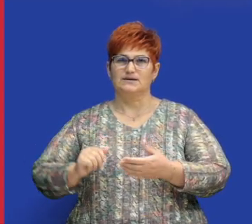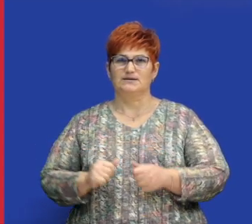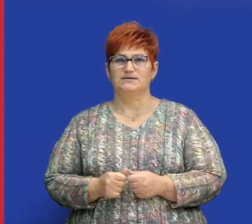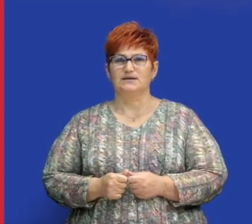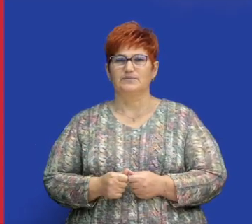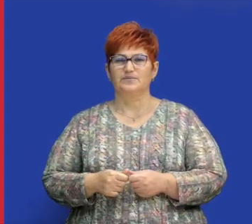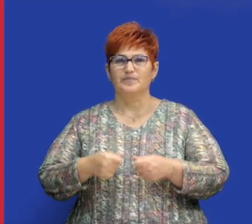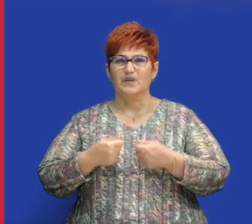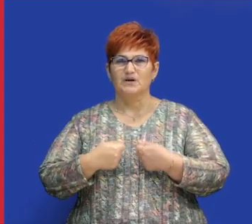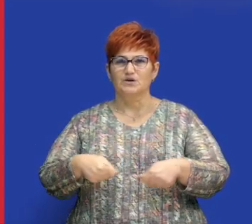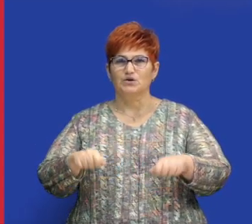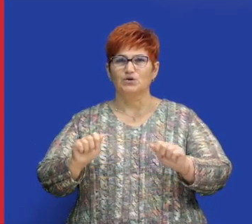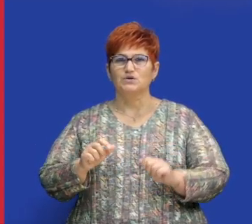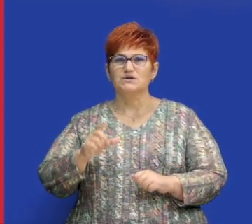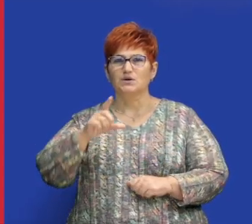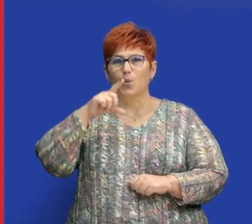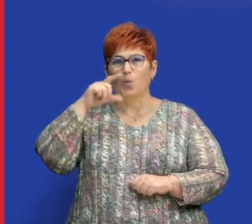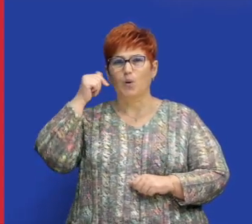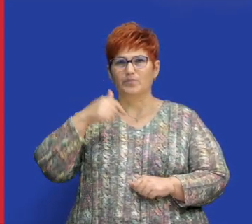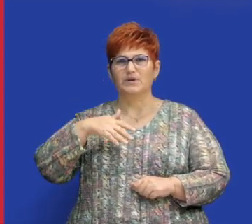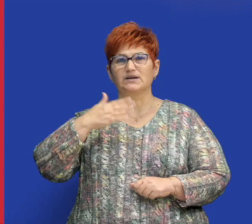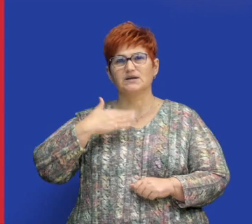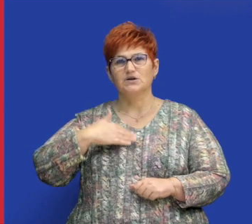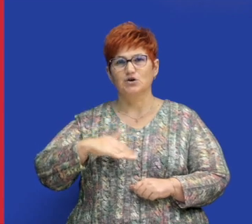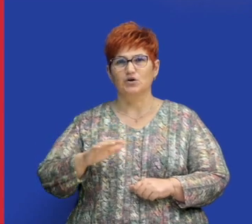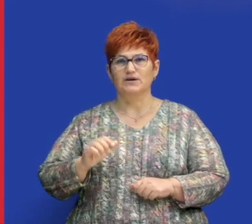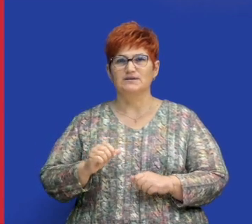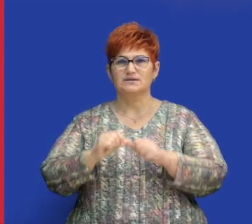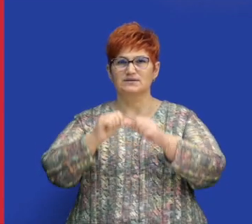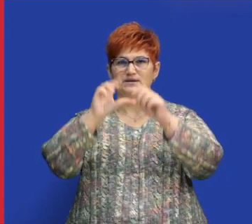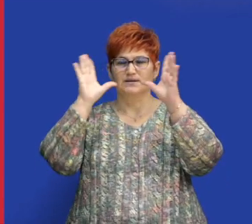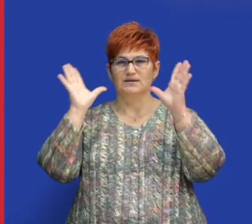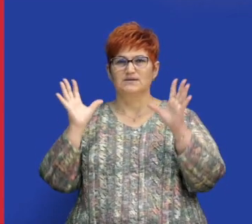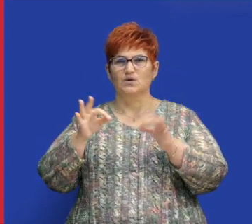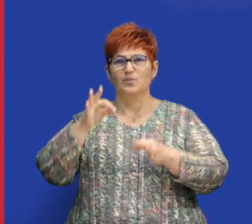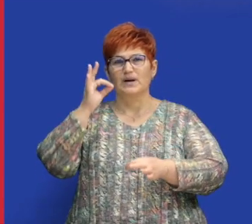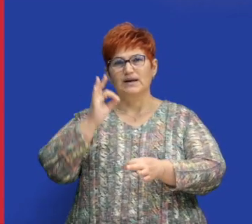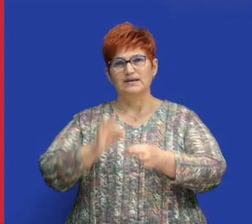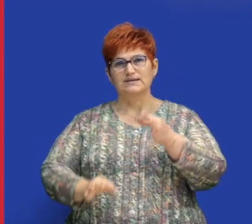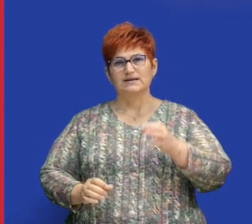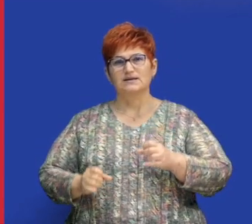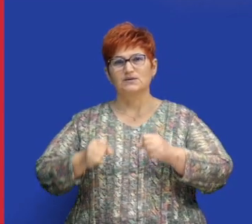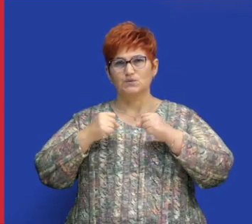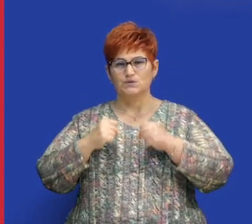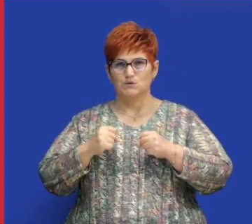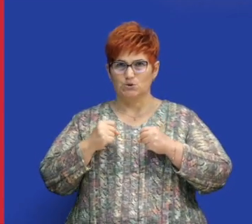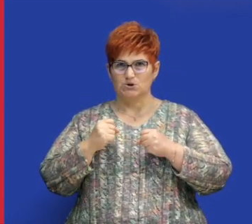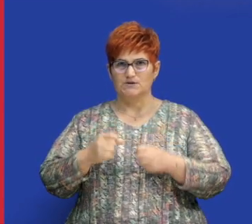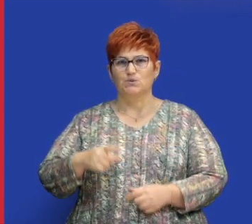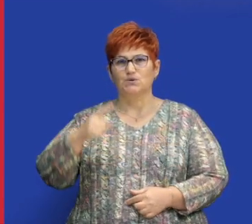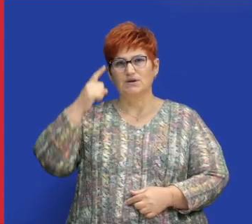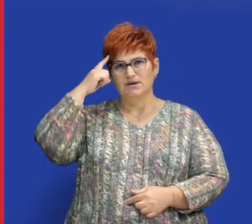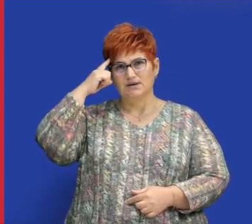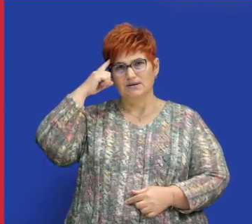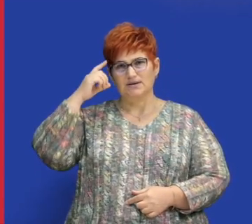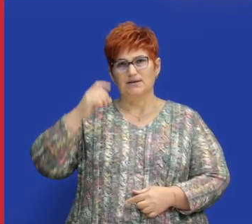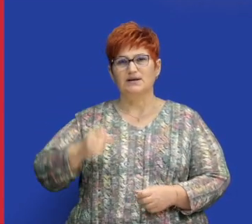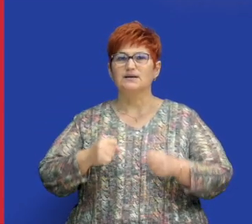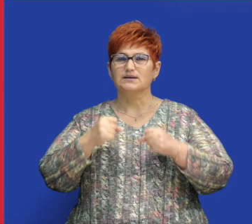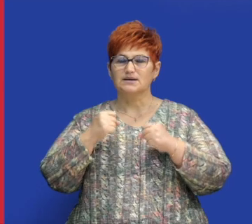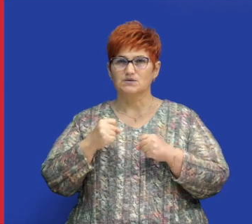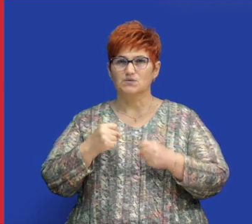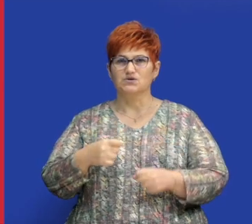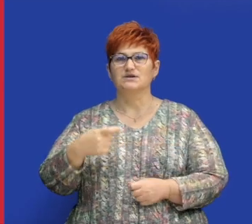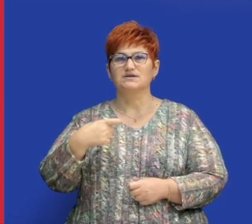A reggel általában délig tart, az este pedig éjszaka kezdődik. Ehhez igazodik a köszöntés is.